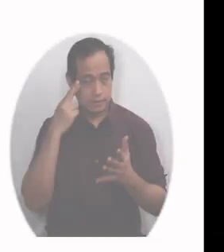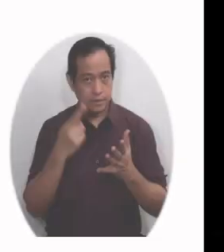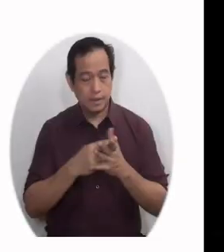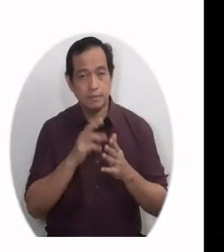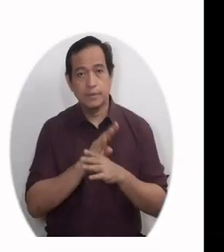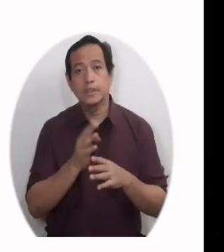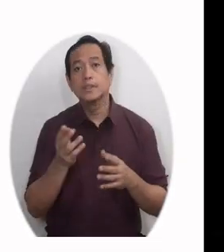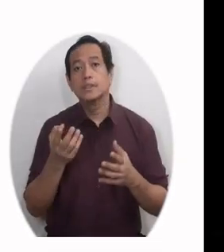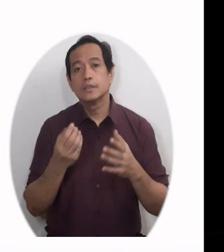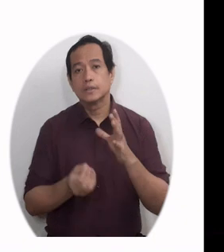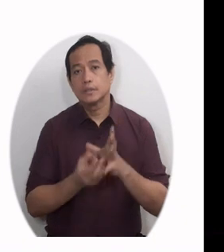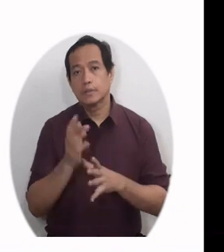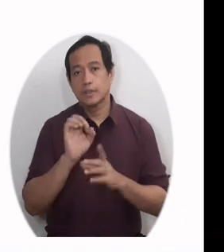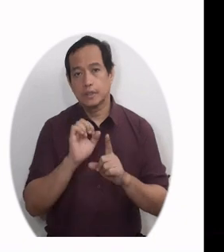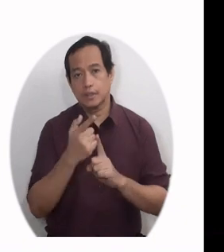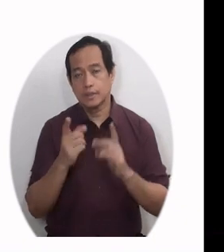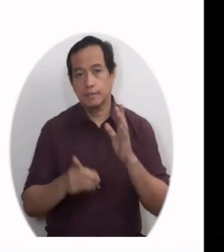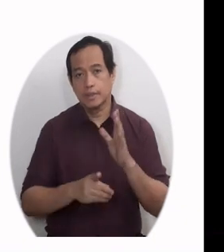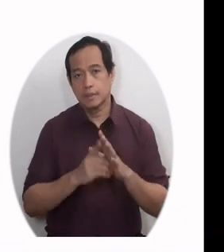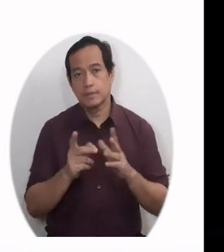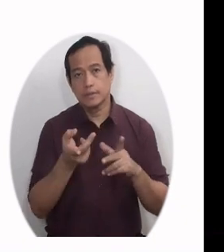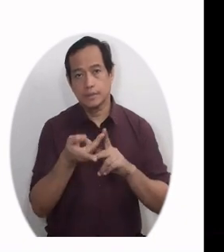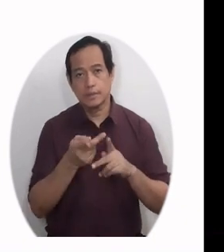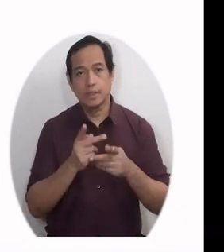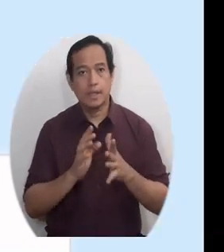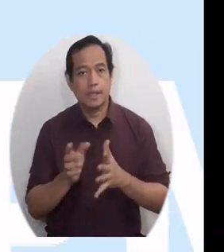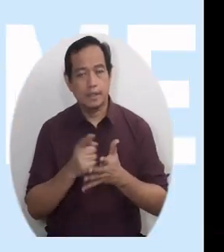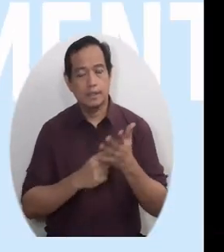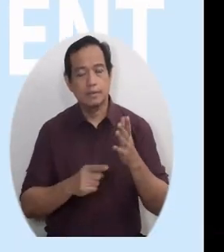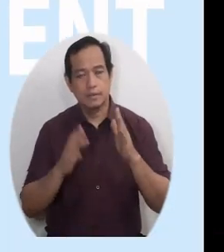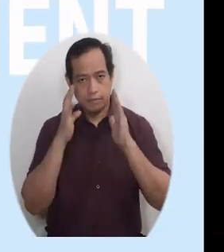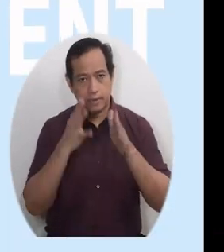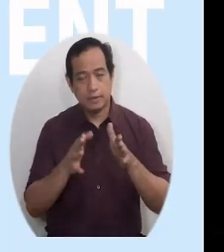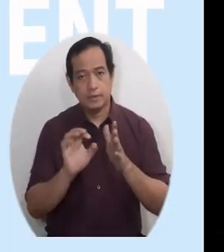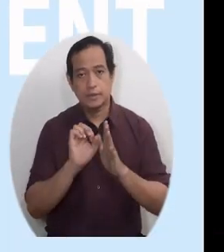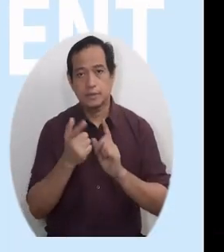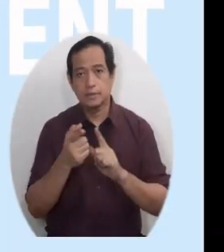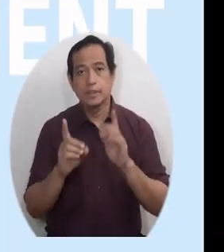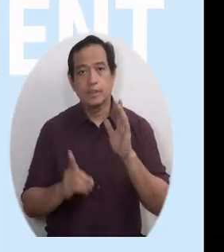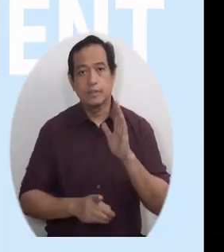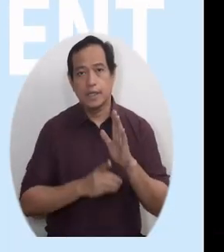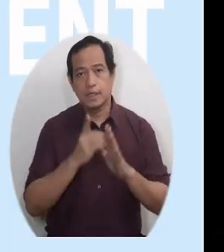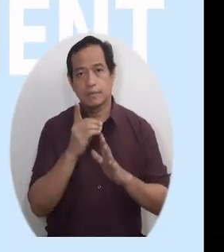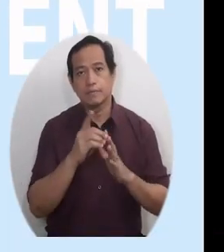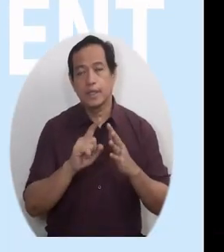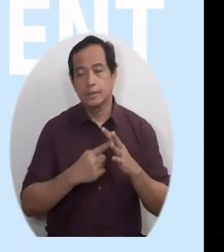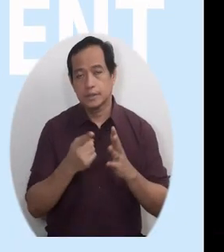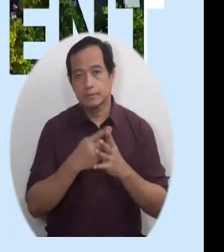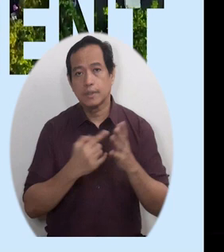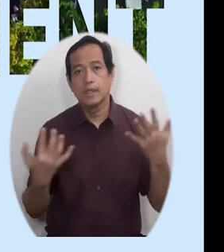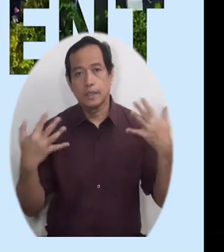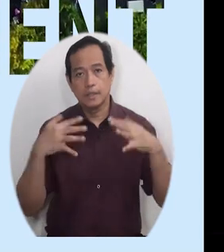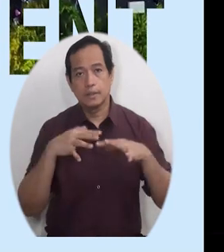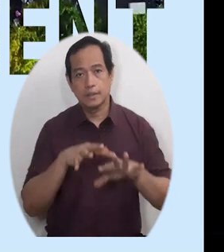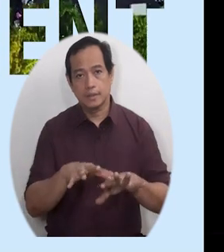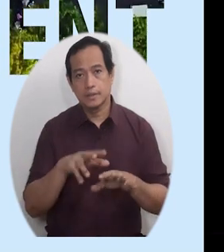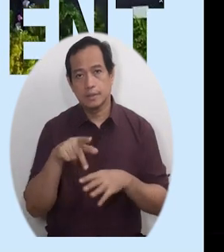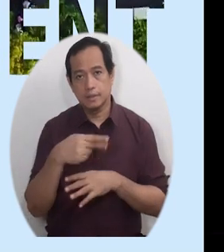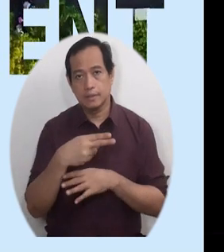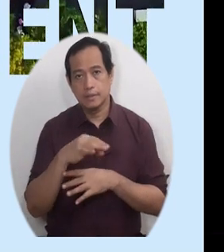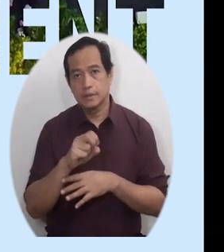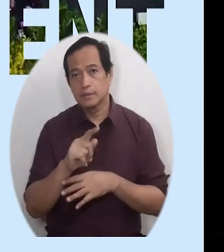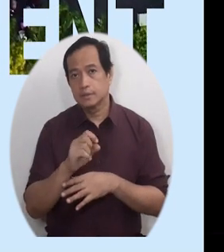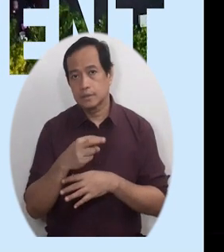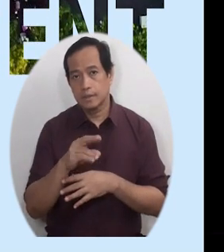SM, through the example of its founder, Henry C. Sr., recognizes that business growth and social development